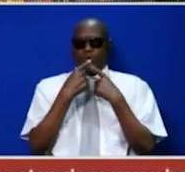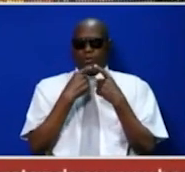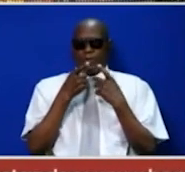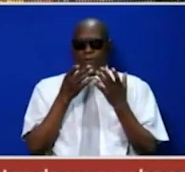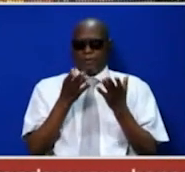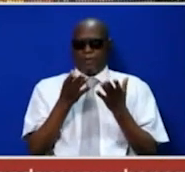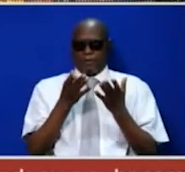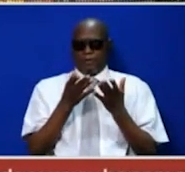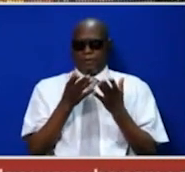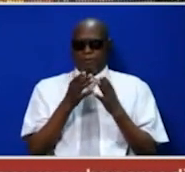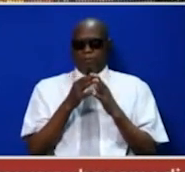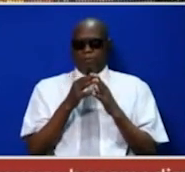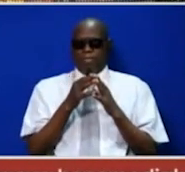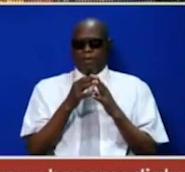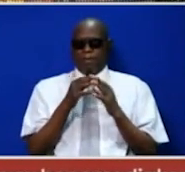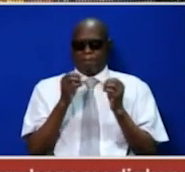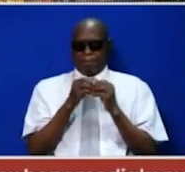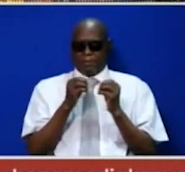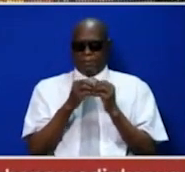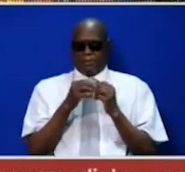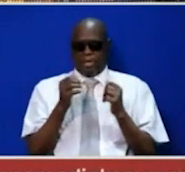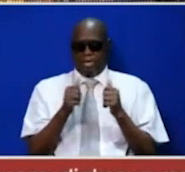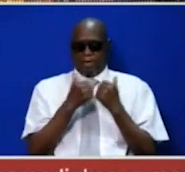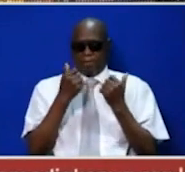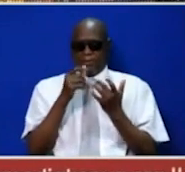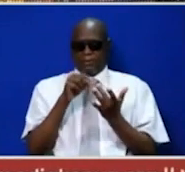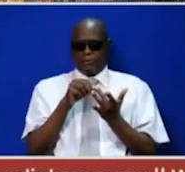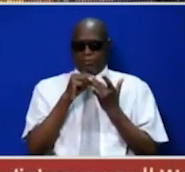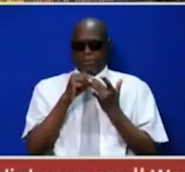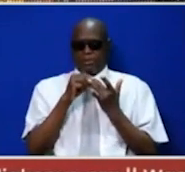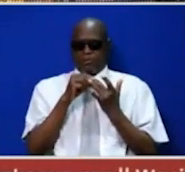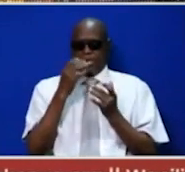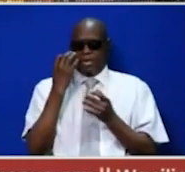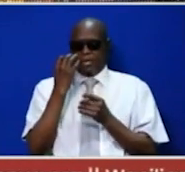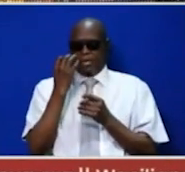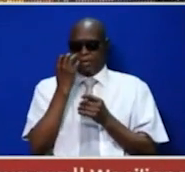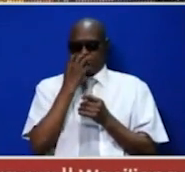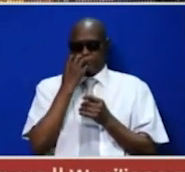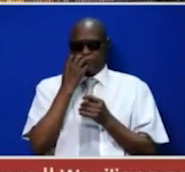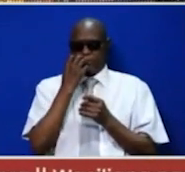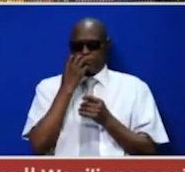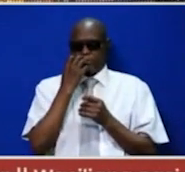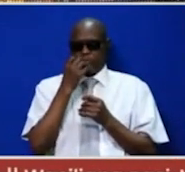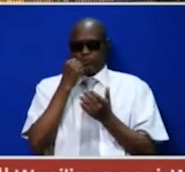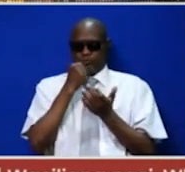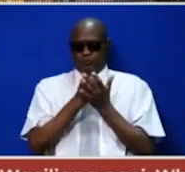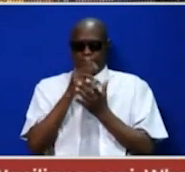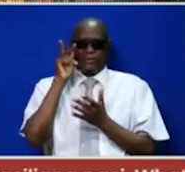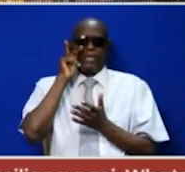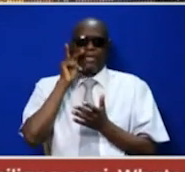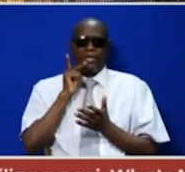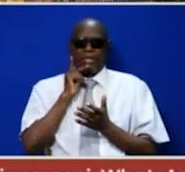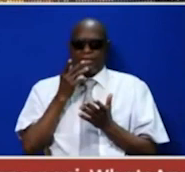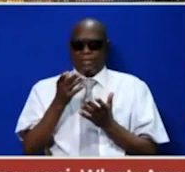Umoja wa Mataifa ya Kenya uliofanyika katika makao rasmi ya naibu rais huko Karen, Gachagua amewahakikishia wakilishi wa